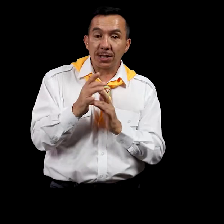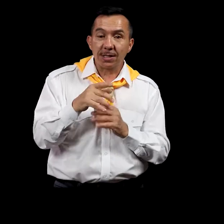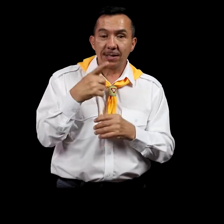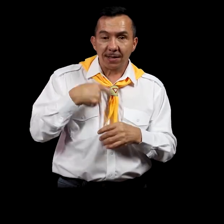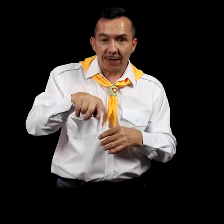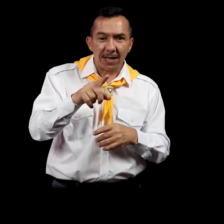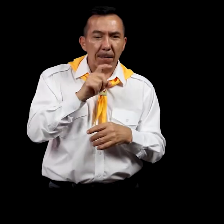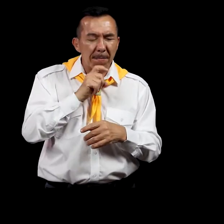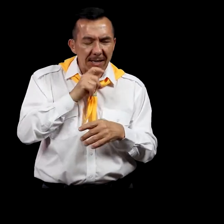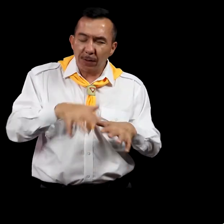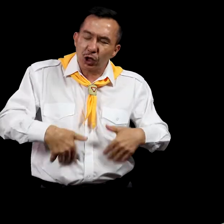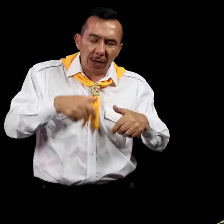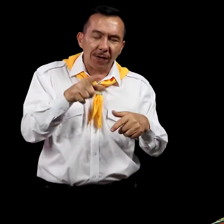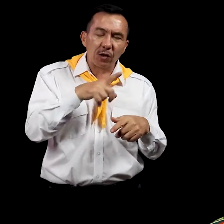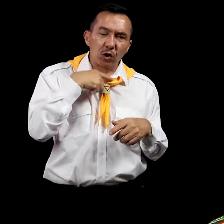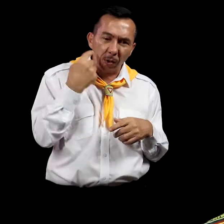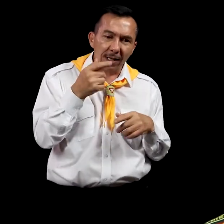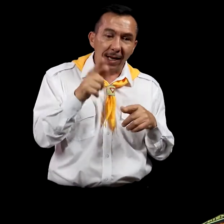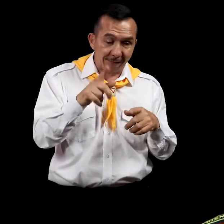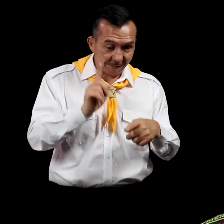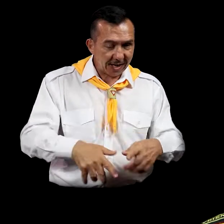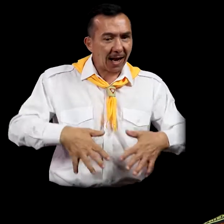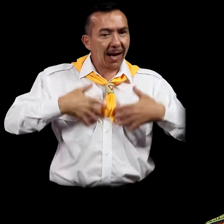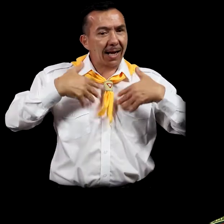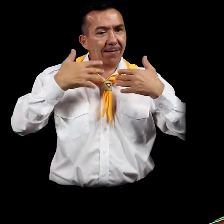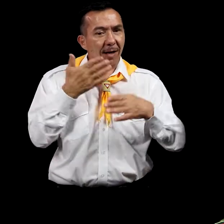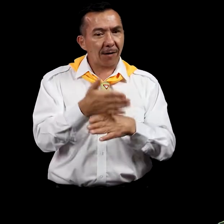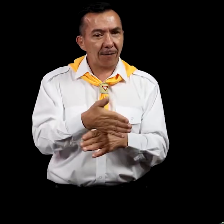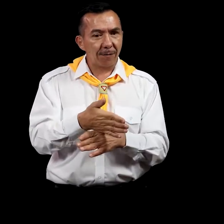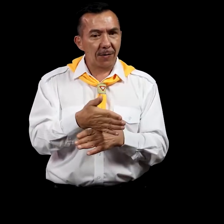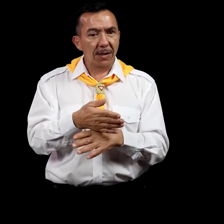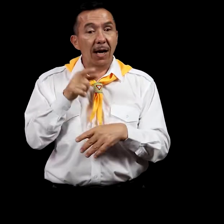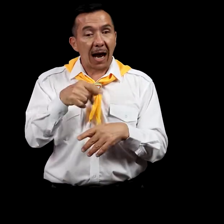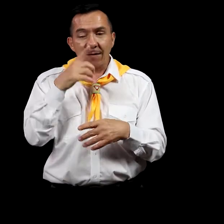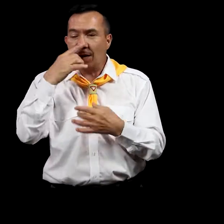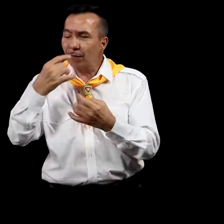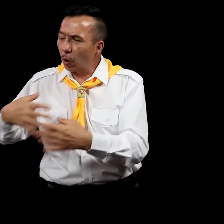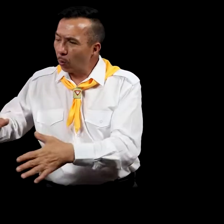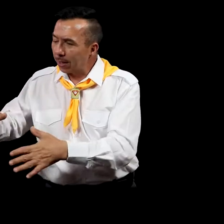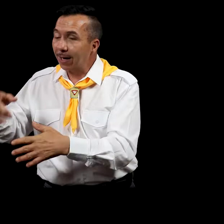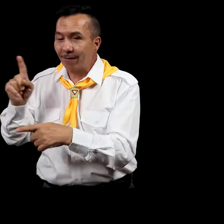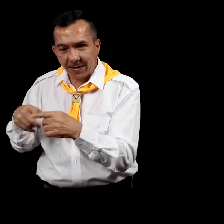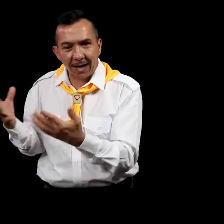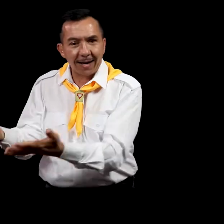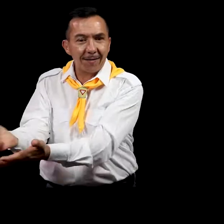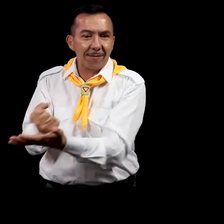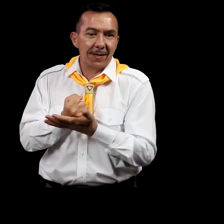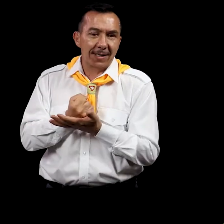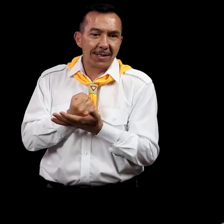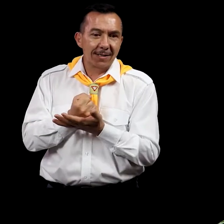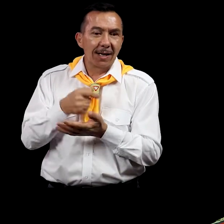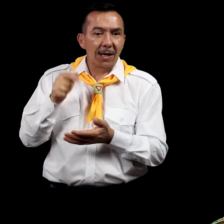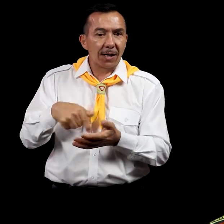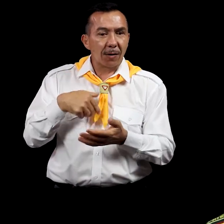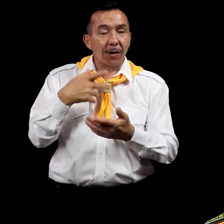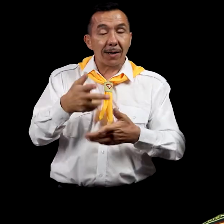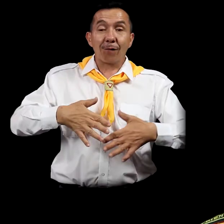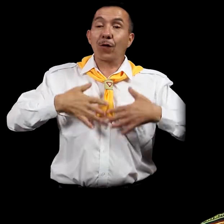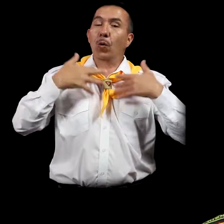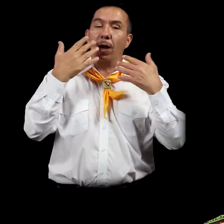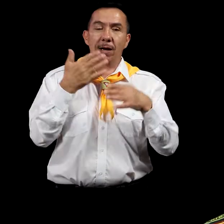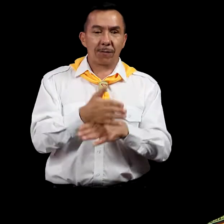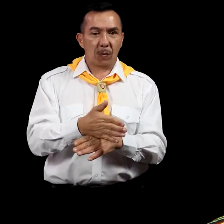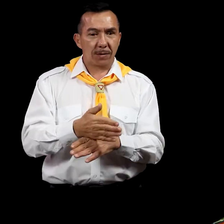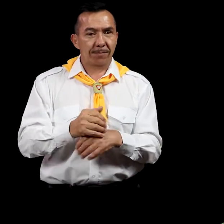van my was dood en weer lewendig word. En hy was verlore en is gevind en hulle het begin vrolik